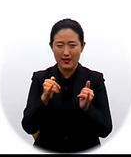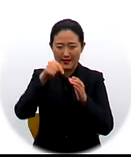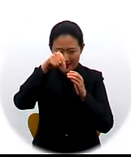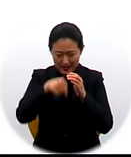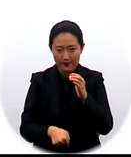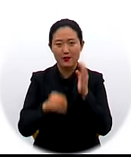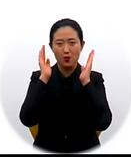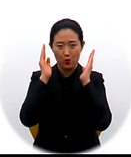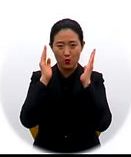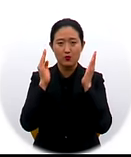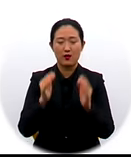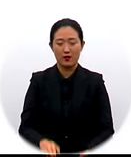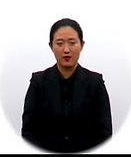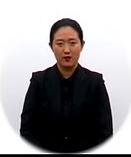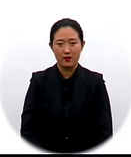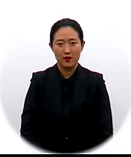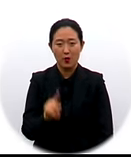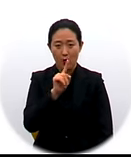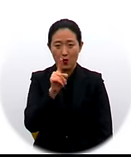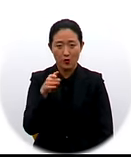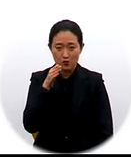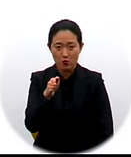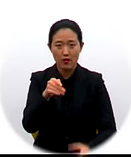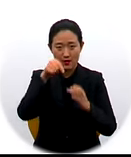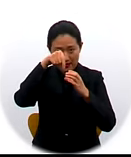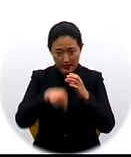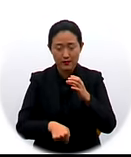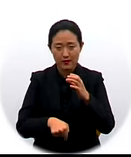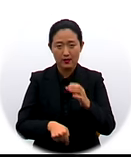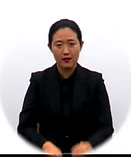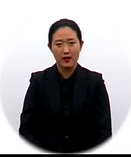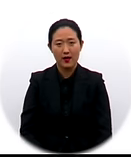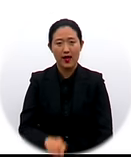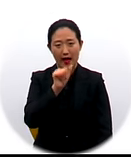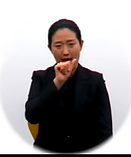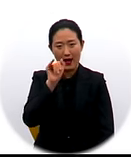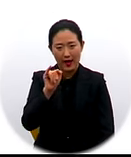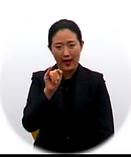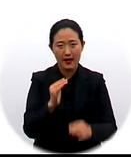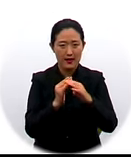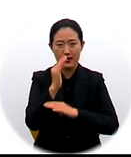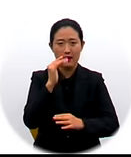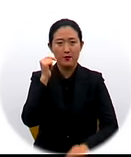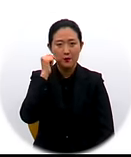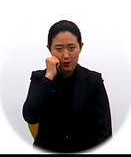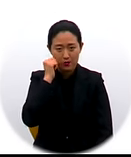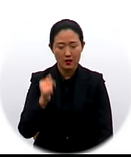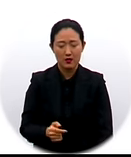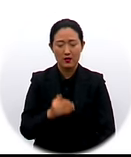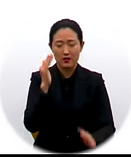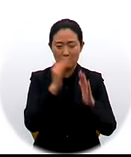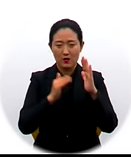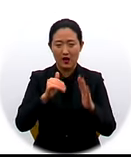굉장히 깊이 있게 학습해요. 그렇다면 어떤 영역에서 깊이 있게 학습하는 건 AI를 뛰어넘을 수 없을 겁니다. 인간이.